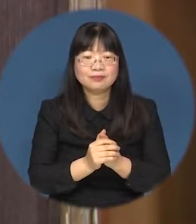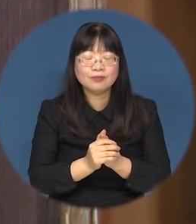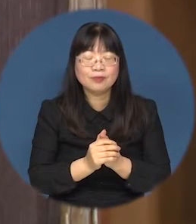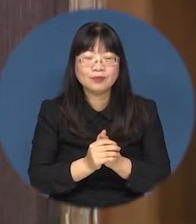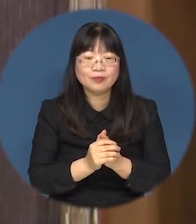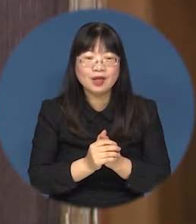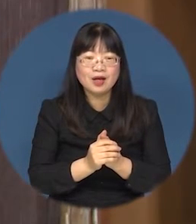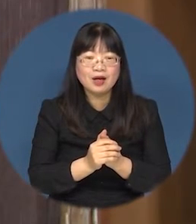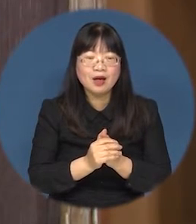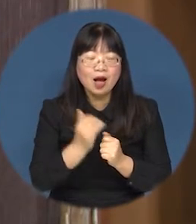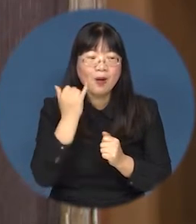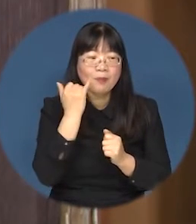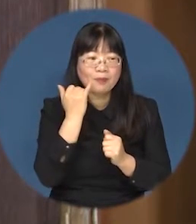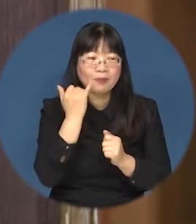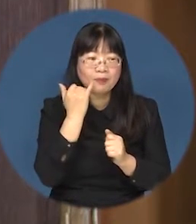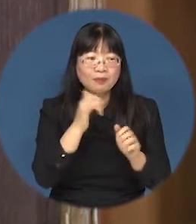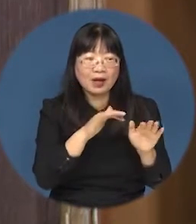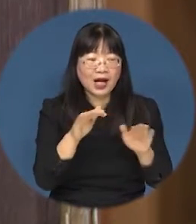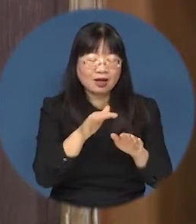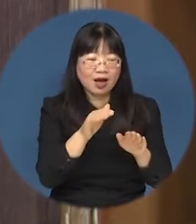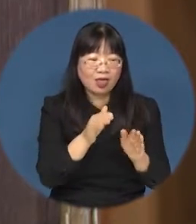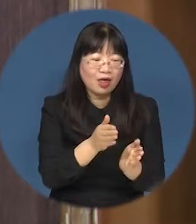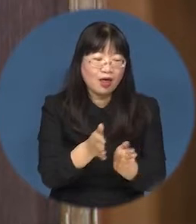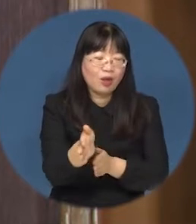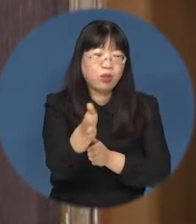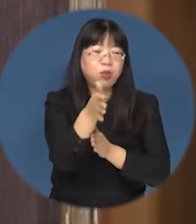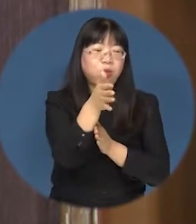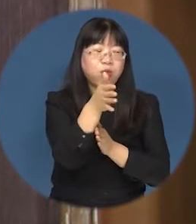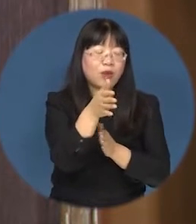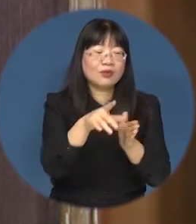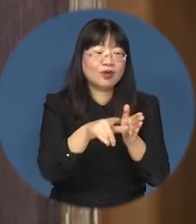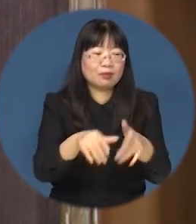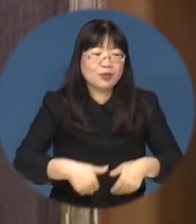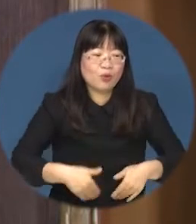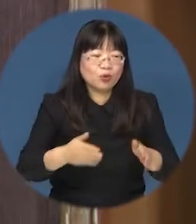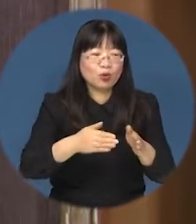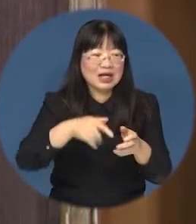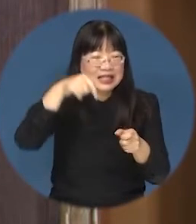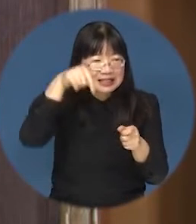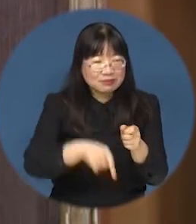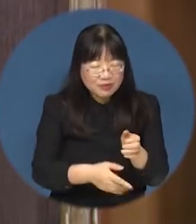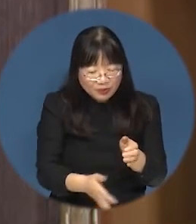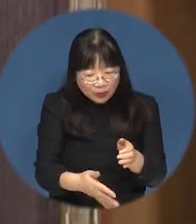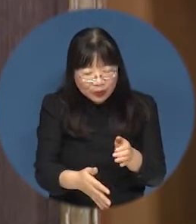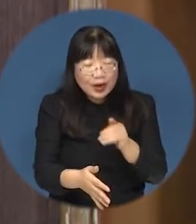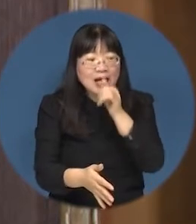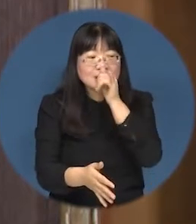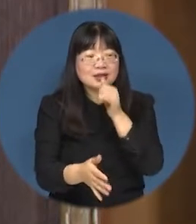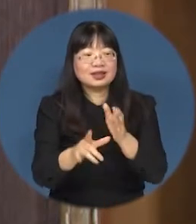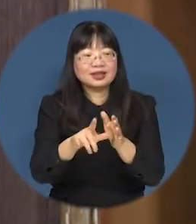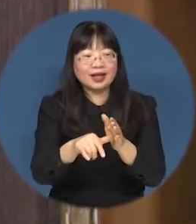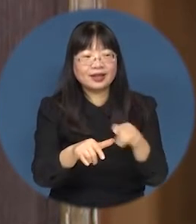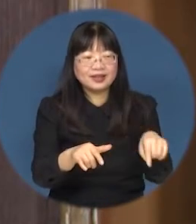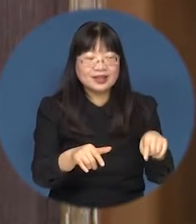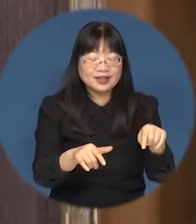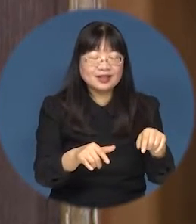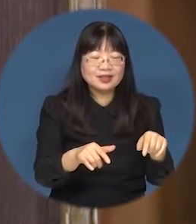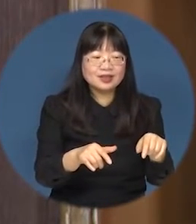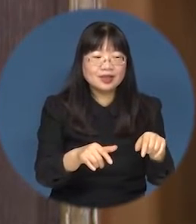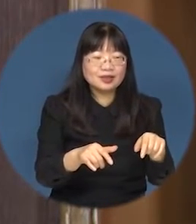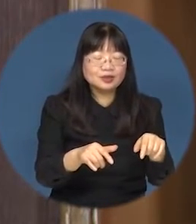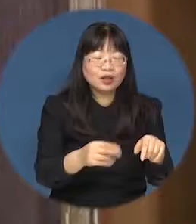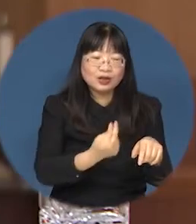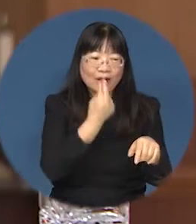없고 바닥에 머물고 있을 때는 장비가 필요하죠. 깊이 들어가야 되니까. 예예. 그렇게 장비가 이제 같이 이제 보고 찍어야 되니까